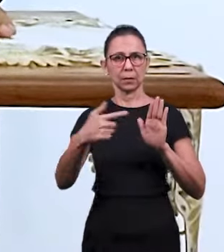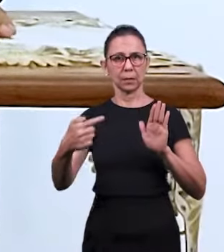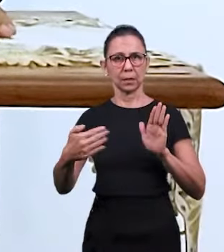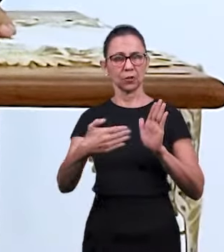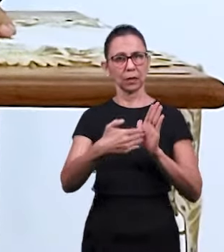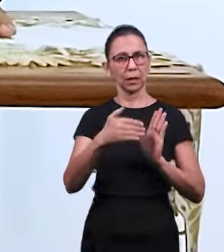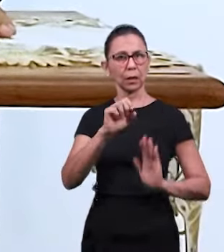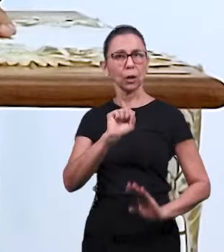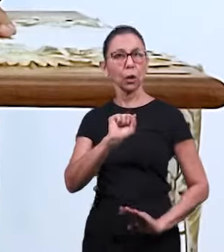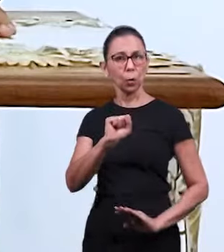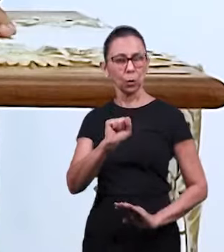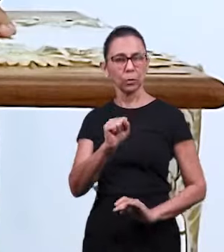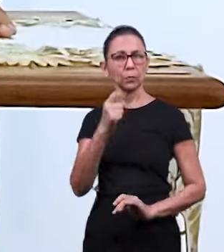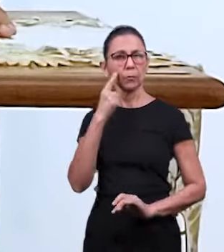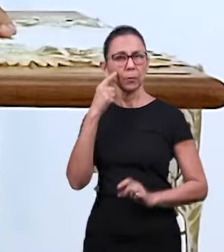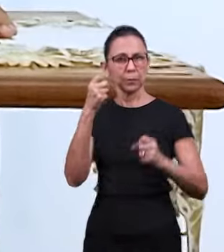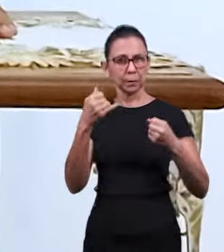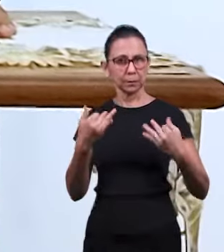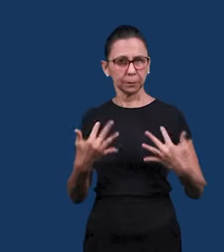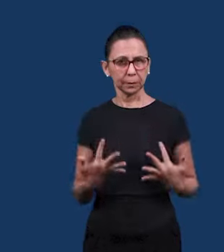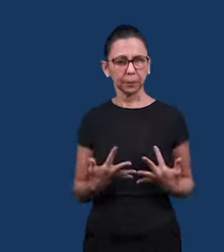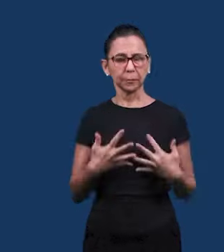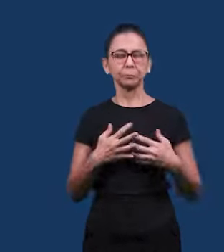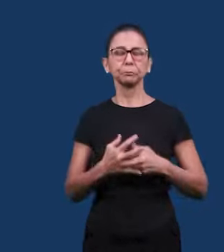Царств, 30 глава,